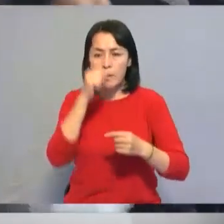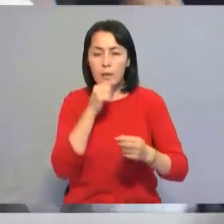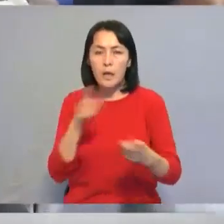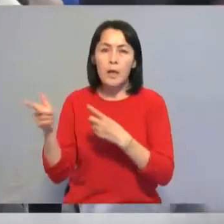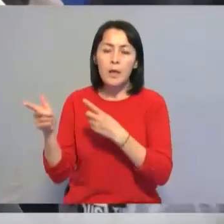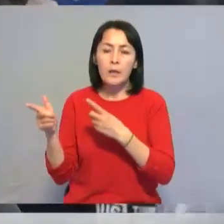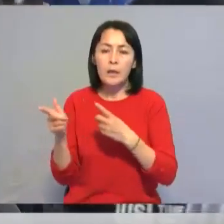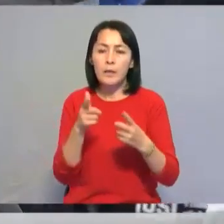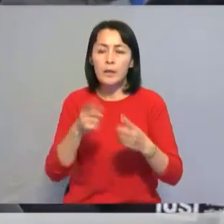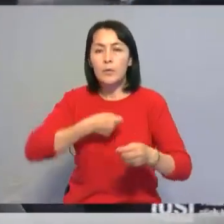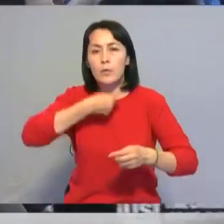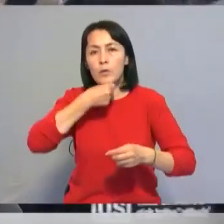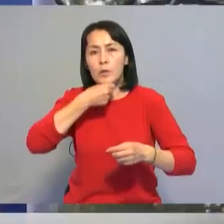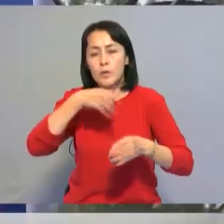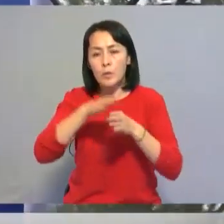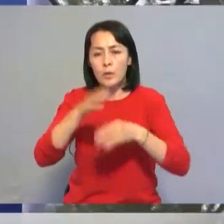ересектерді